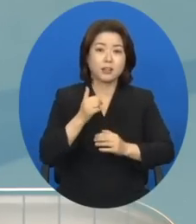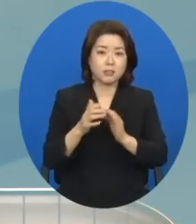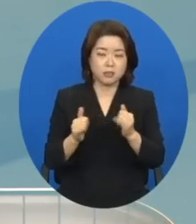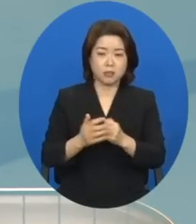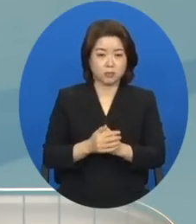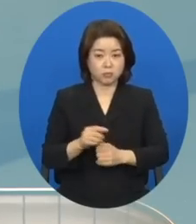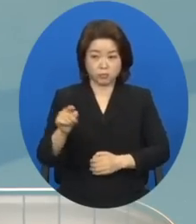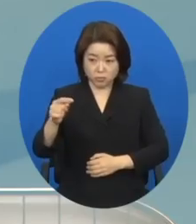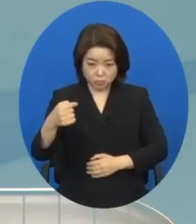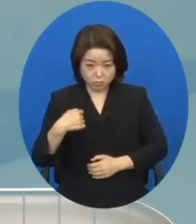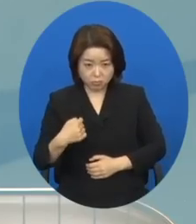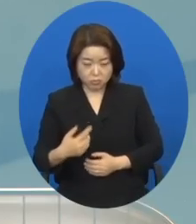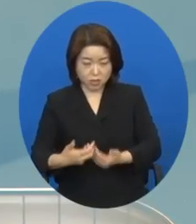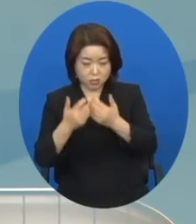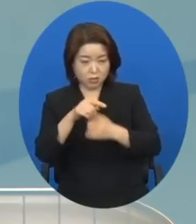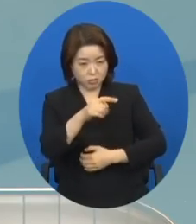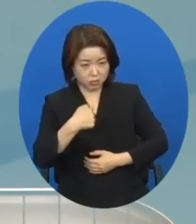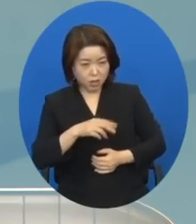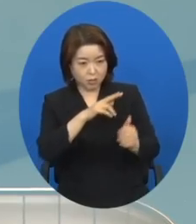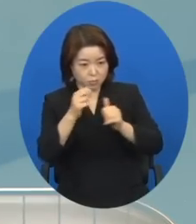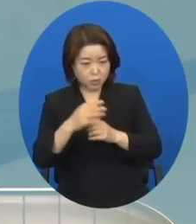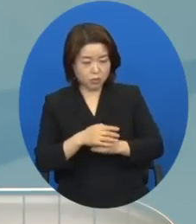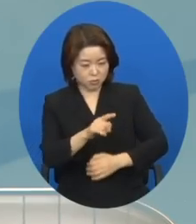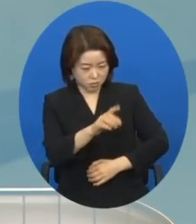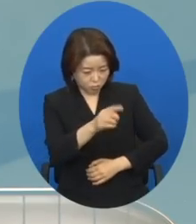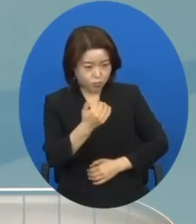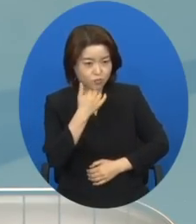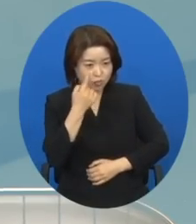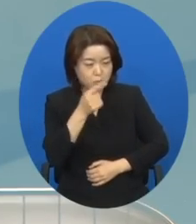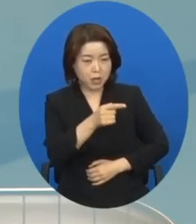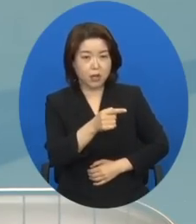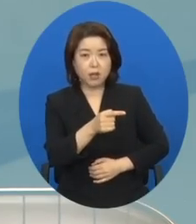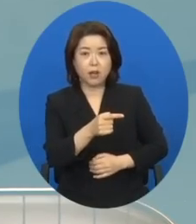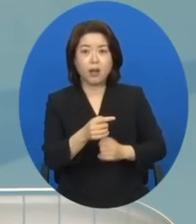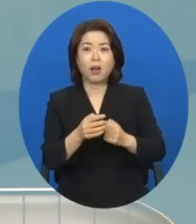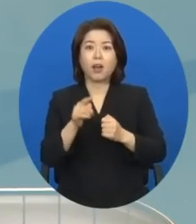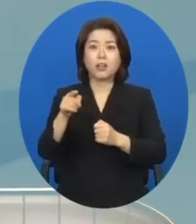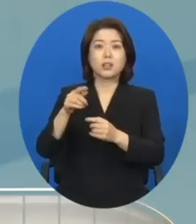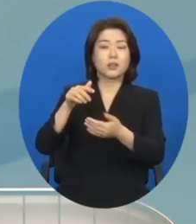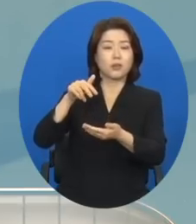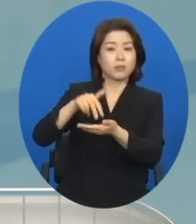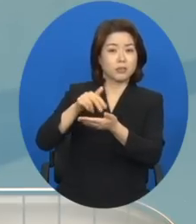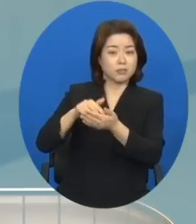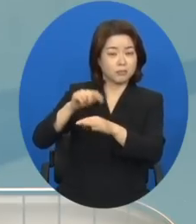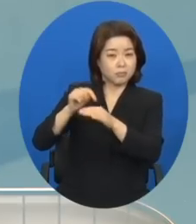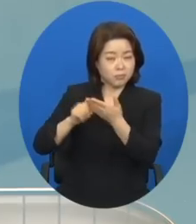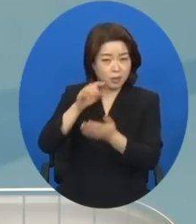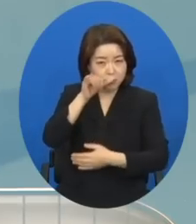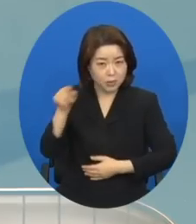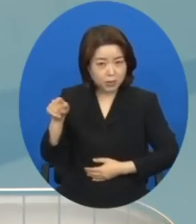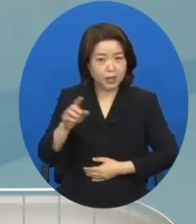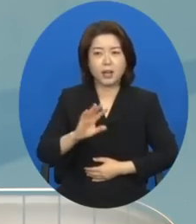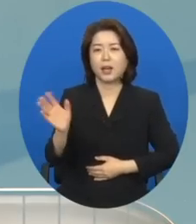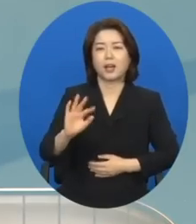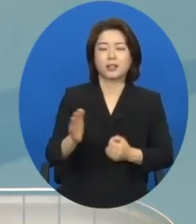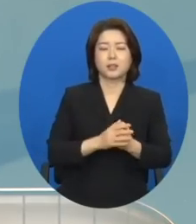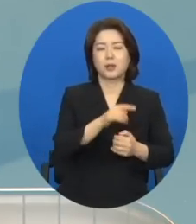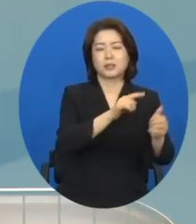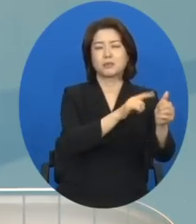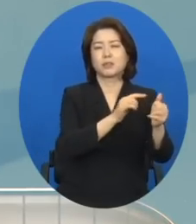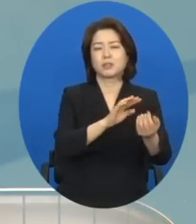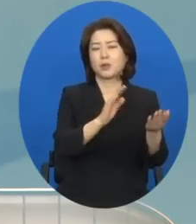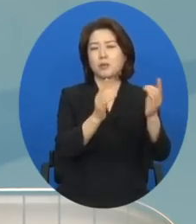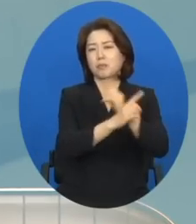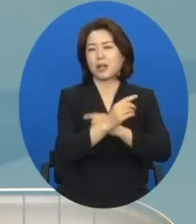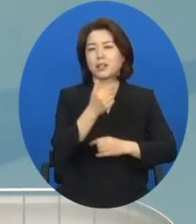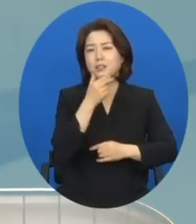대적했지, 너 나 미워했지, 너 한번 두고 봐, 그렇게 하셨을까요? 그렇게 했더라면요, 변화받지 못했을 거예요.